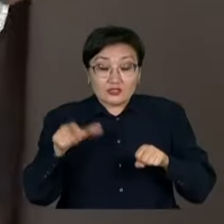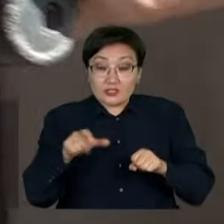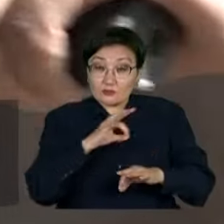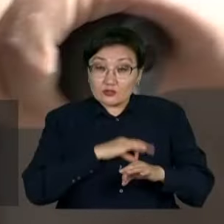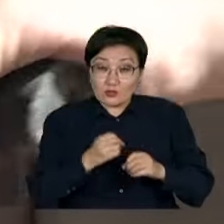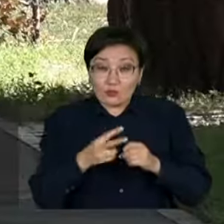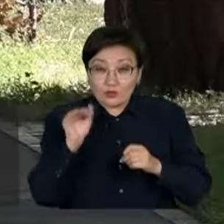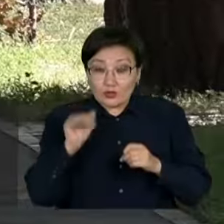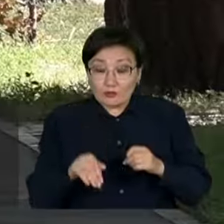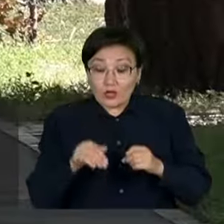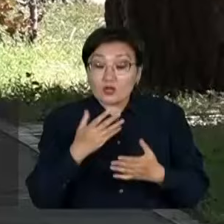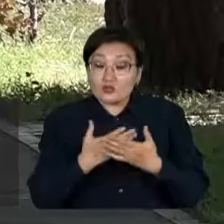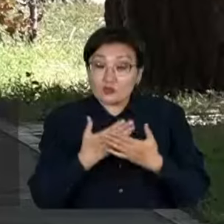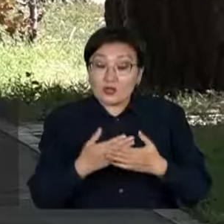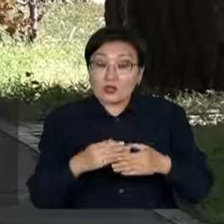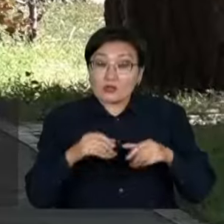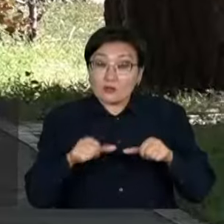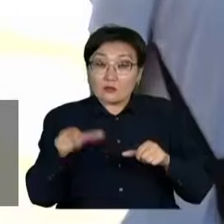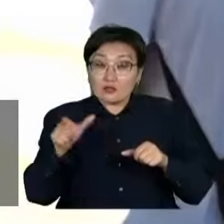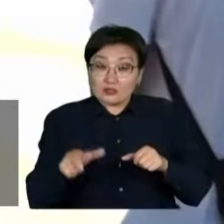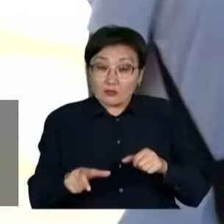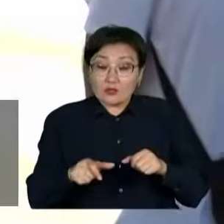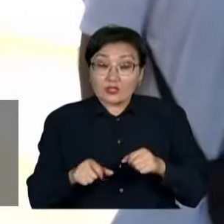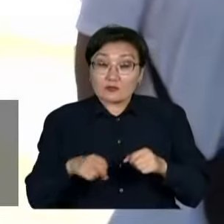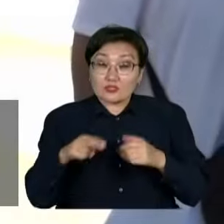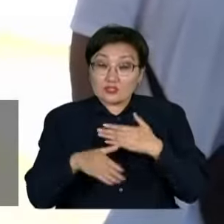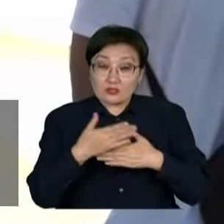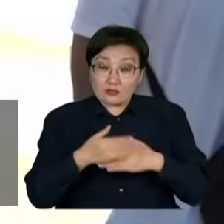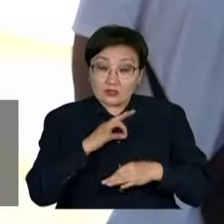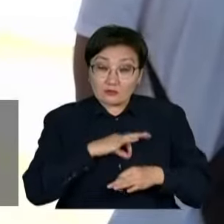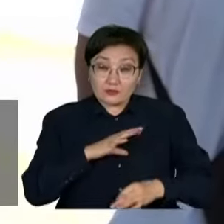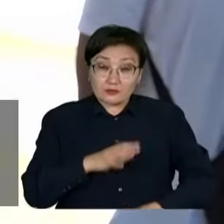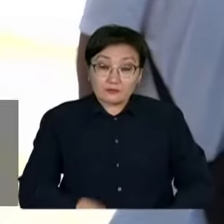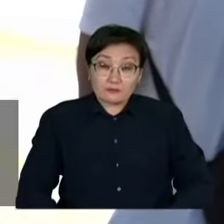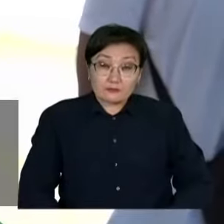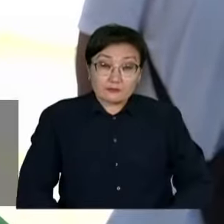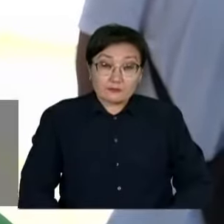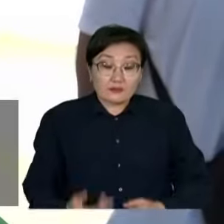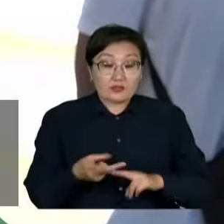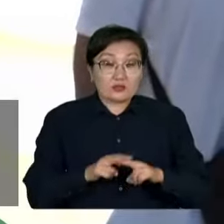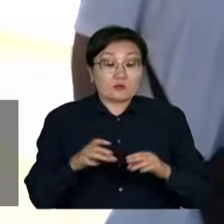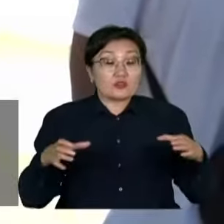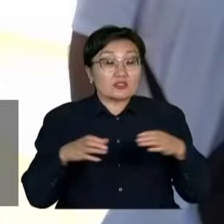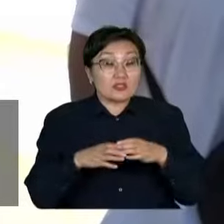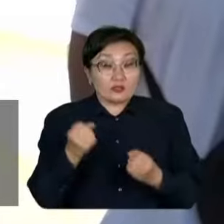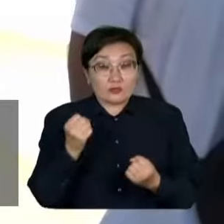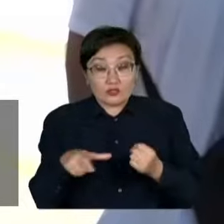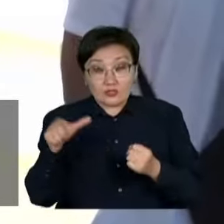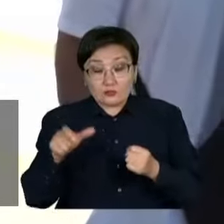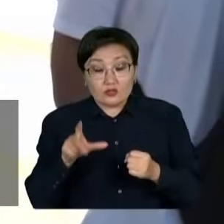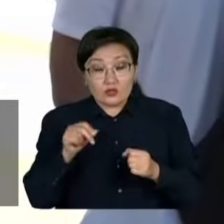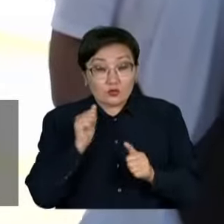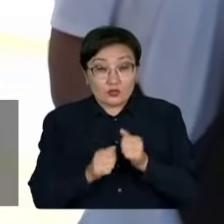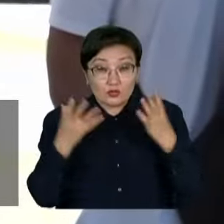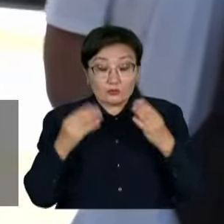самокат тізгіндеуші әкімшілік жауапкершілікке тартылыпты. Ежедневно количество участников. Бұл категория жүргізушілерінің саны